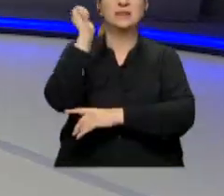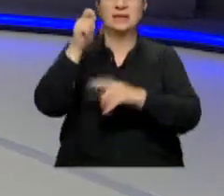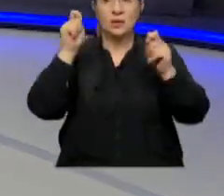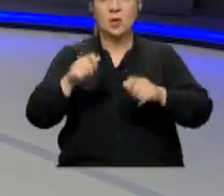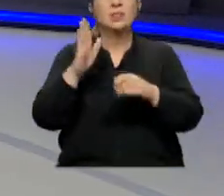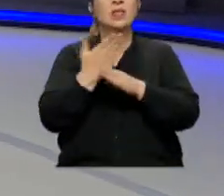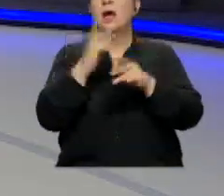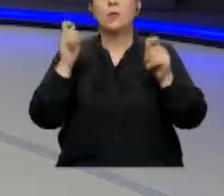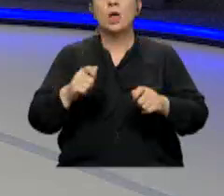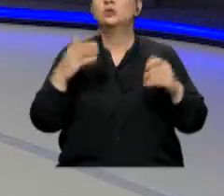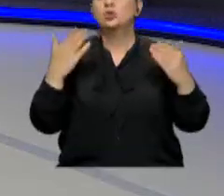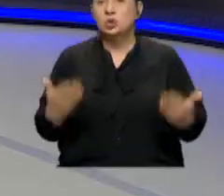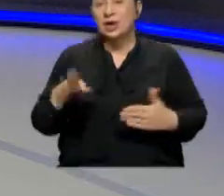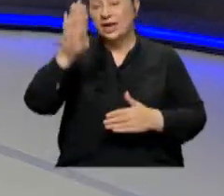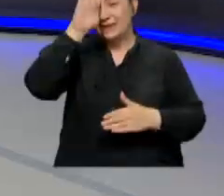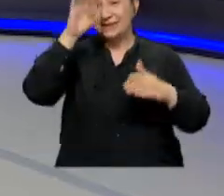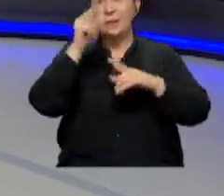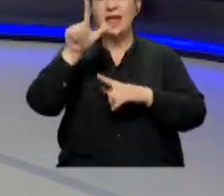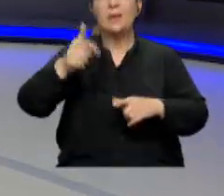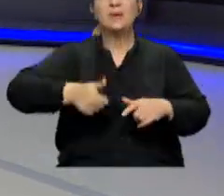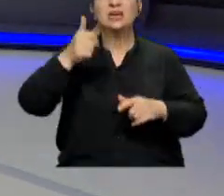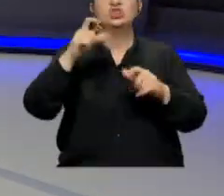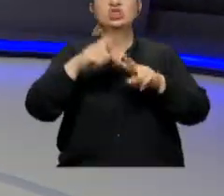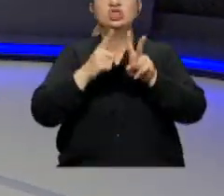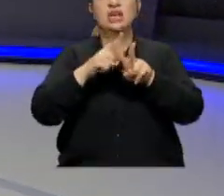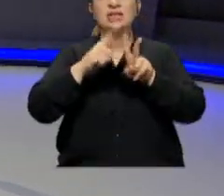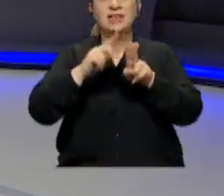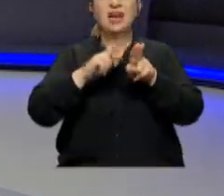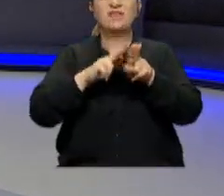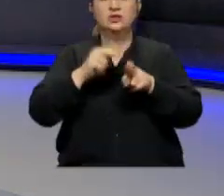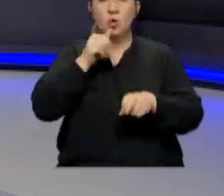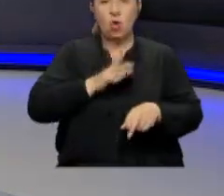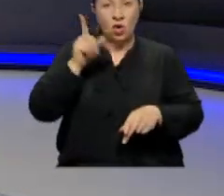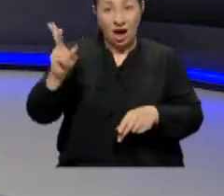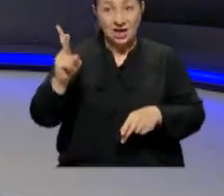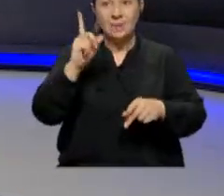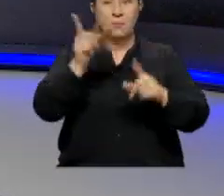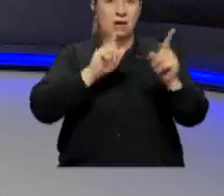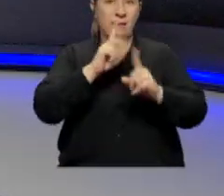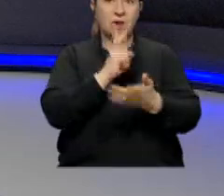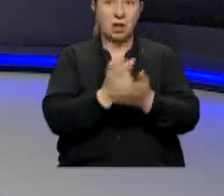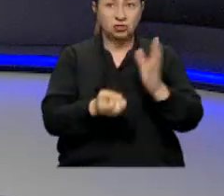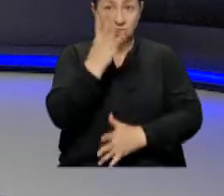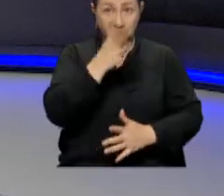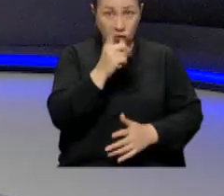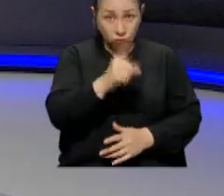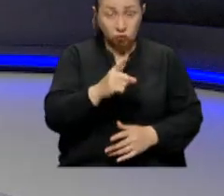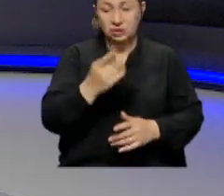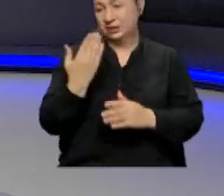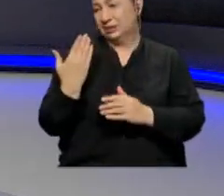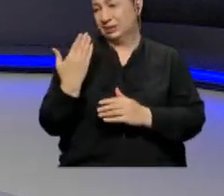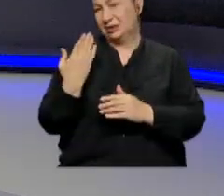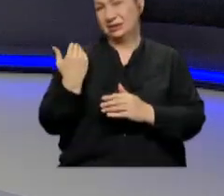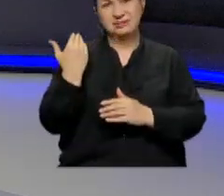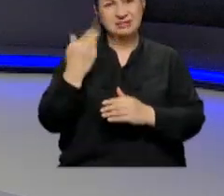düzenliyorlar. Neden düzenliyorlar? Çünkü İstanbul İl Başkanı Canan Kaftancıoğlu'na dair bir Yargıtay kararı çıkmıştı önümüz